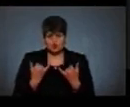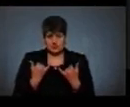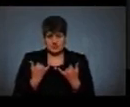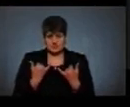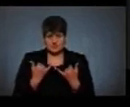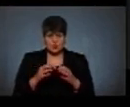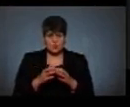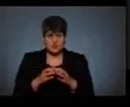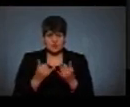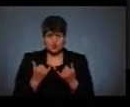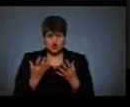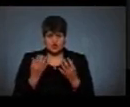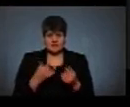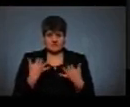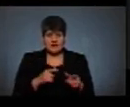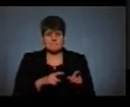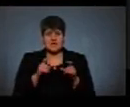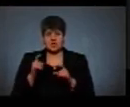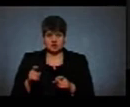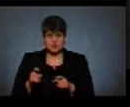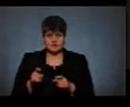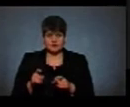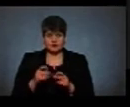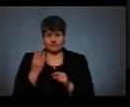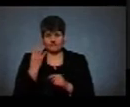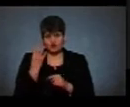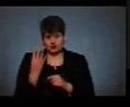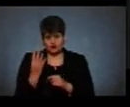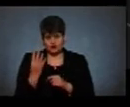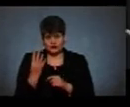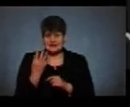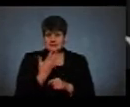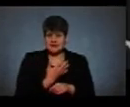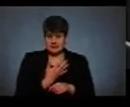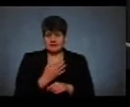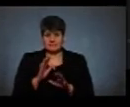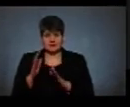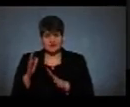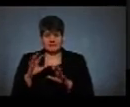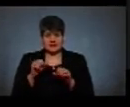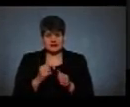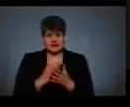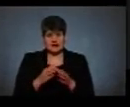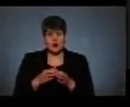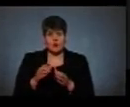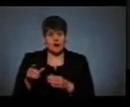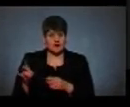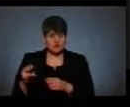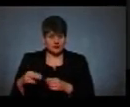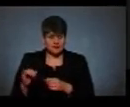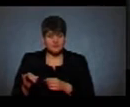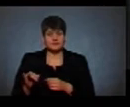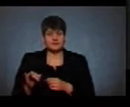ці громади, які вже сьогоднішній день перейшли, то в 4 з 5 випадків власниками храмів є громади, тобто